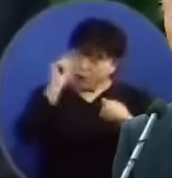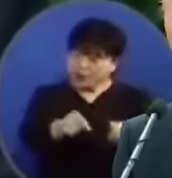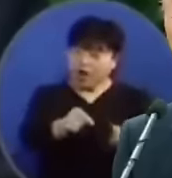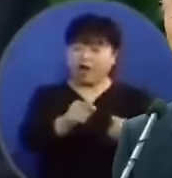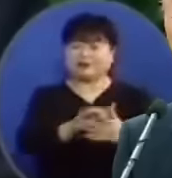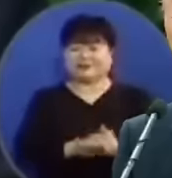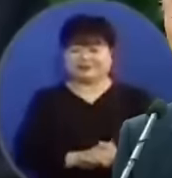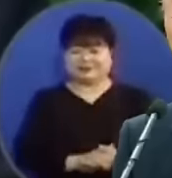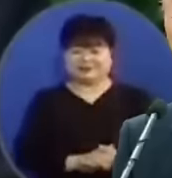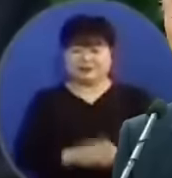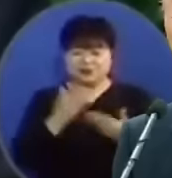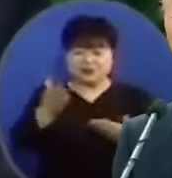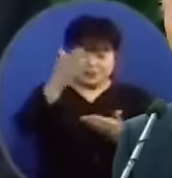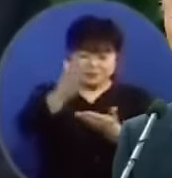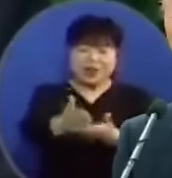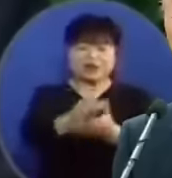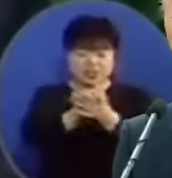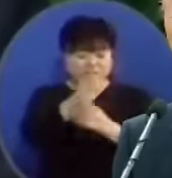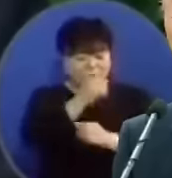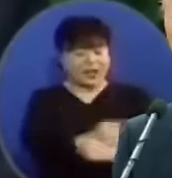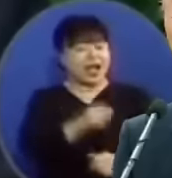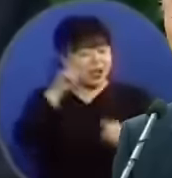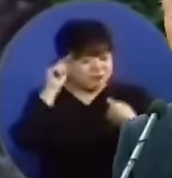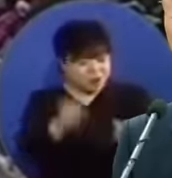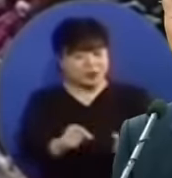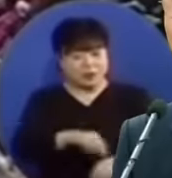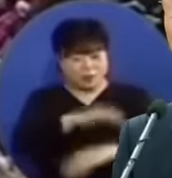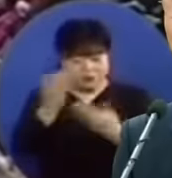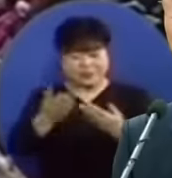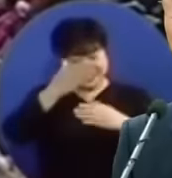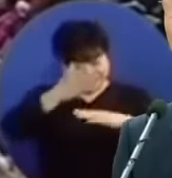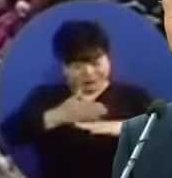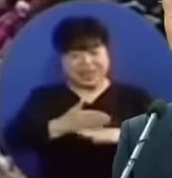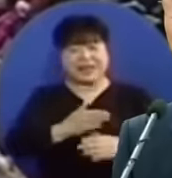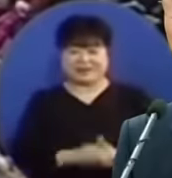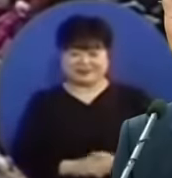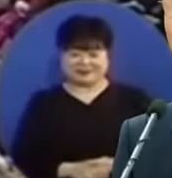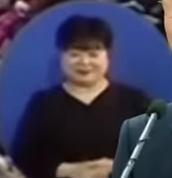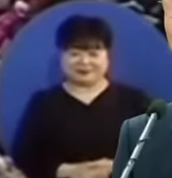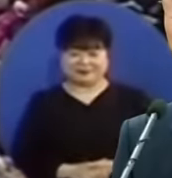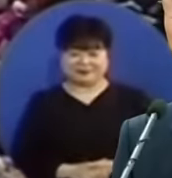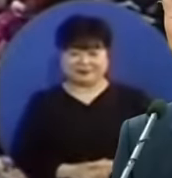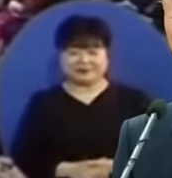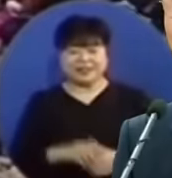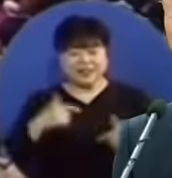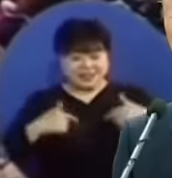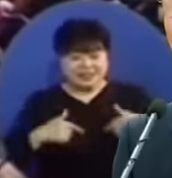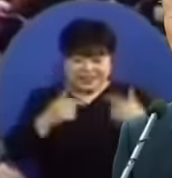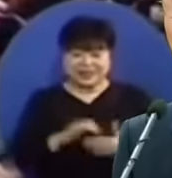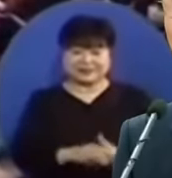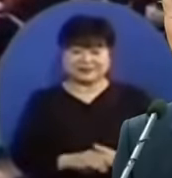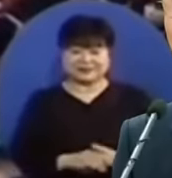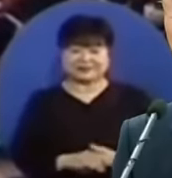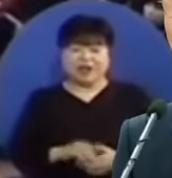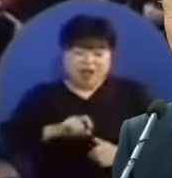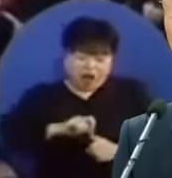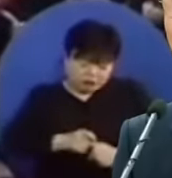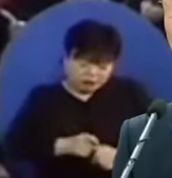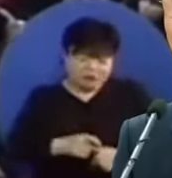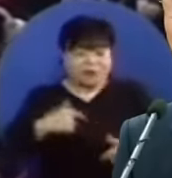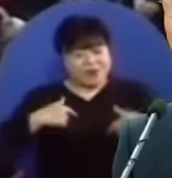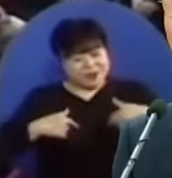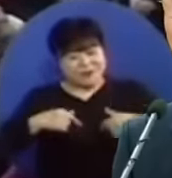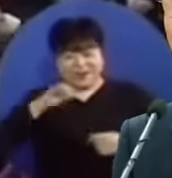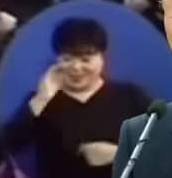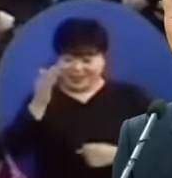것입니다. 쉬지 말고 기도하라. 범사에 감사하라. 우리가 기쁨을 늘 강제로라도